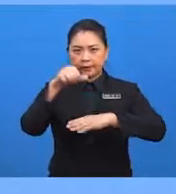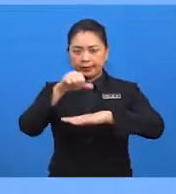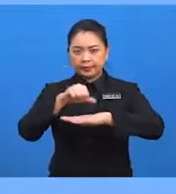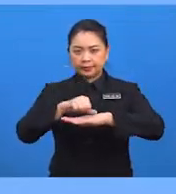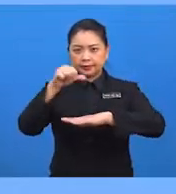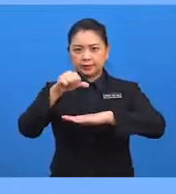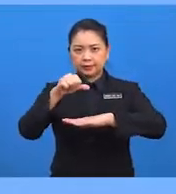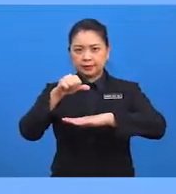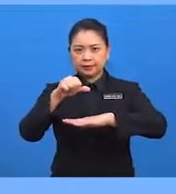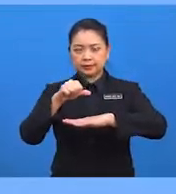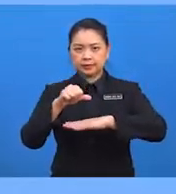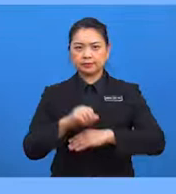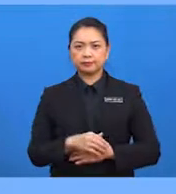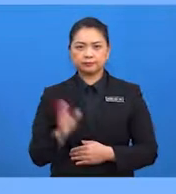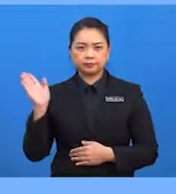etanoik